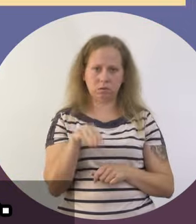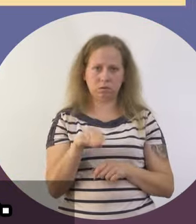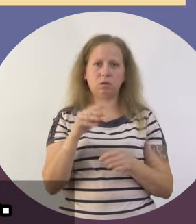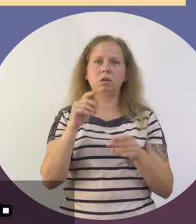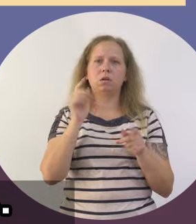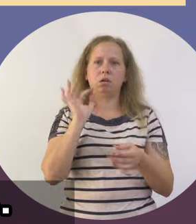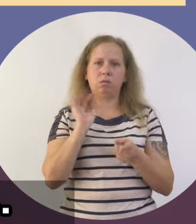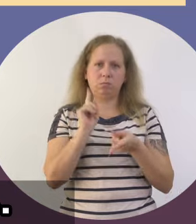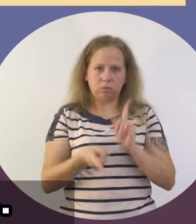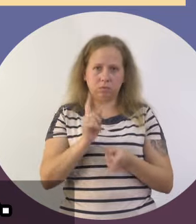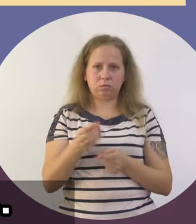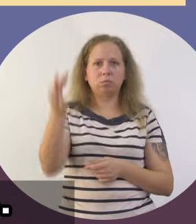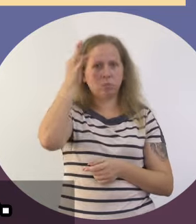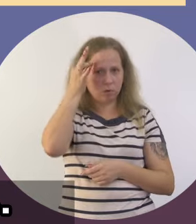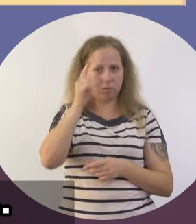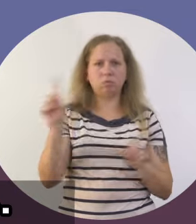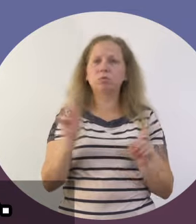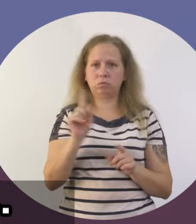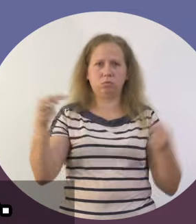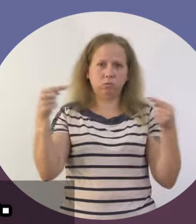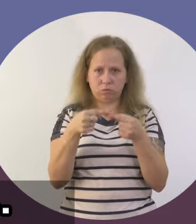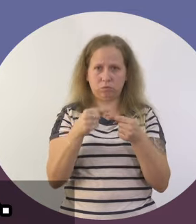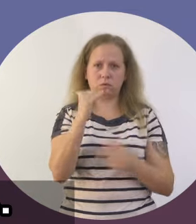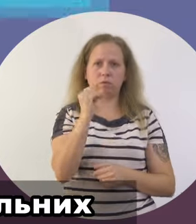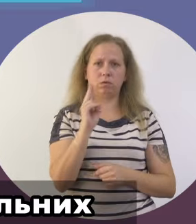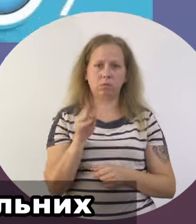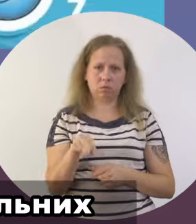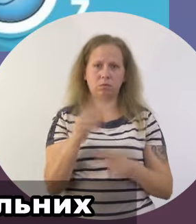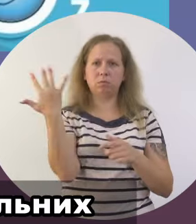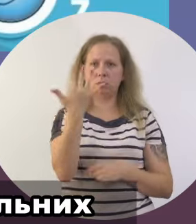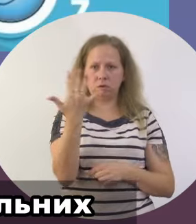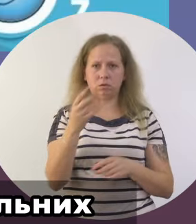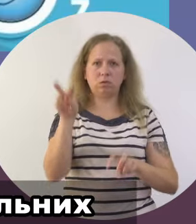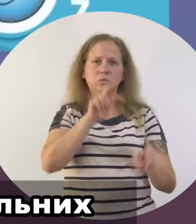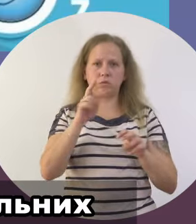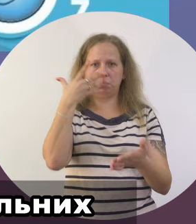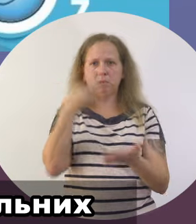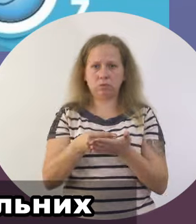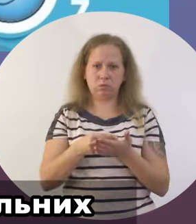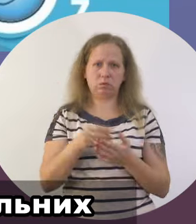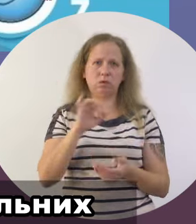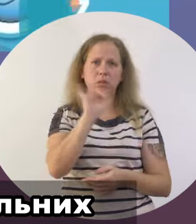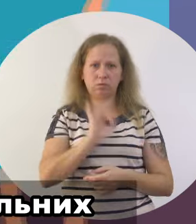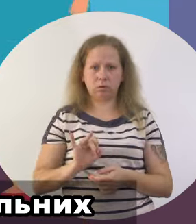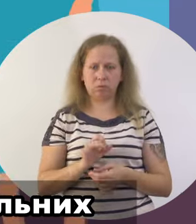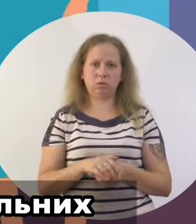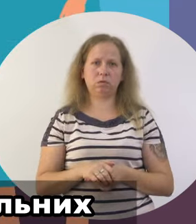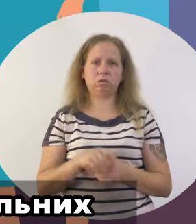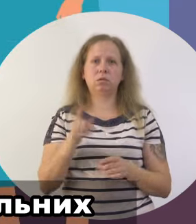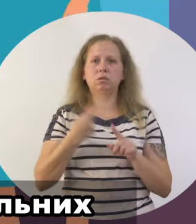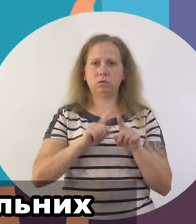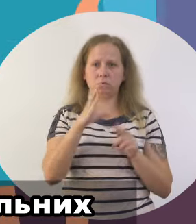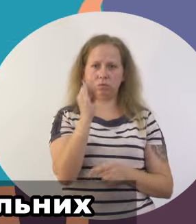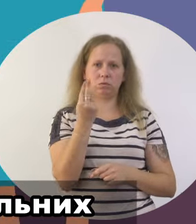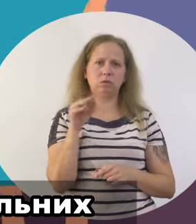и объективность. Помни, точность фактов важнее сенсации. Пятое. Ищи подтверждение информации, найденной в соцсетях,